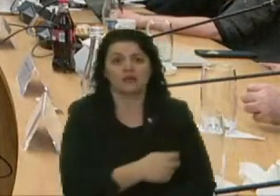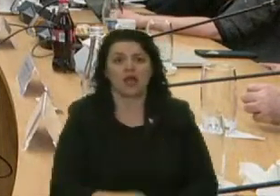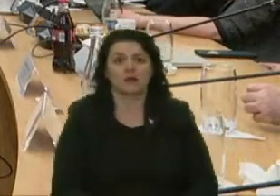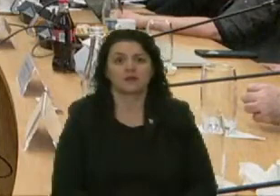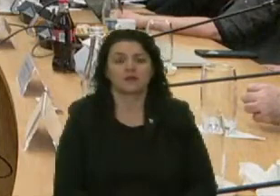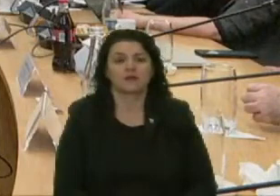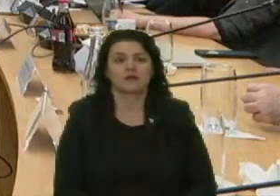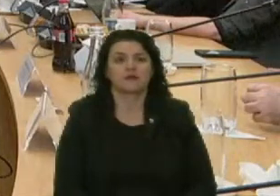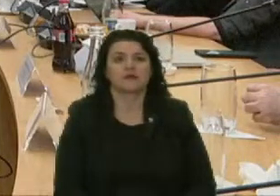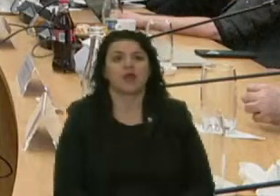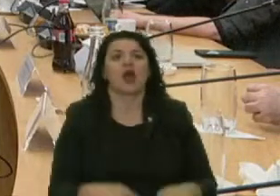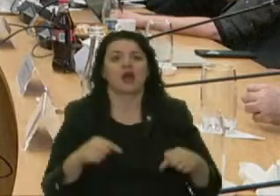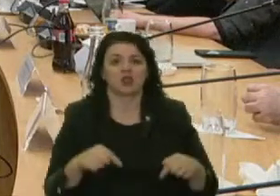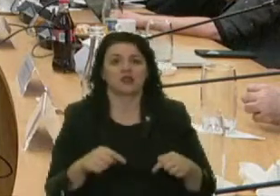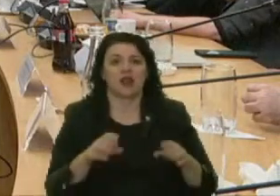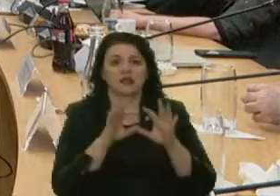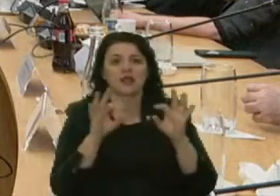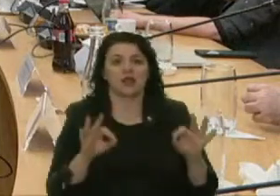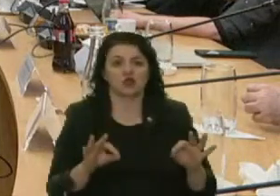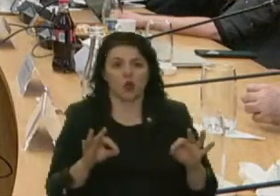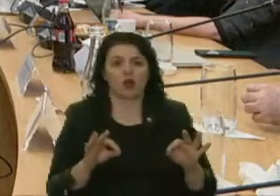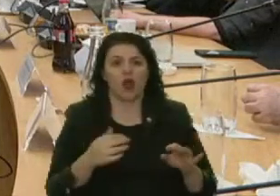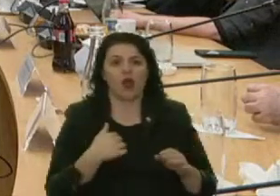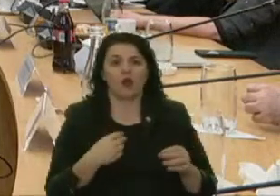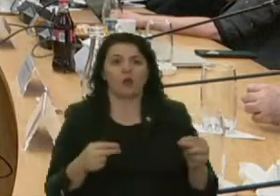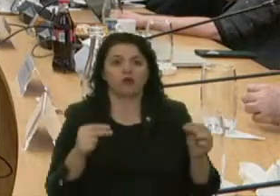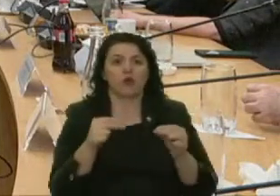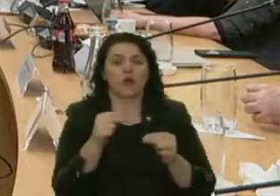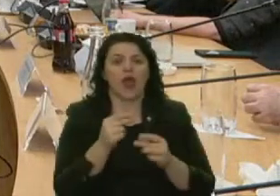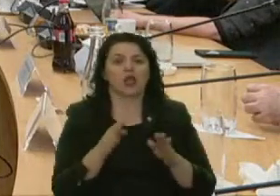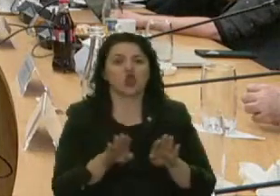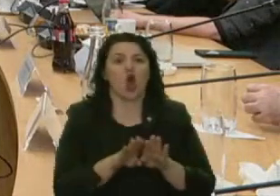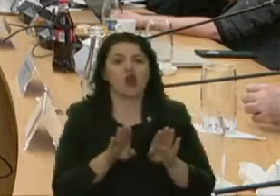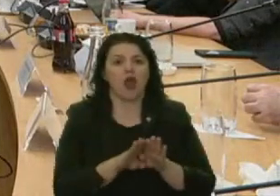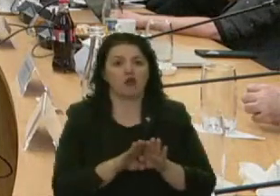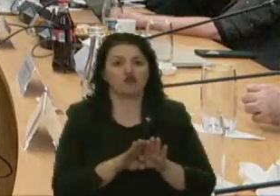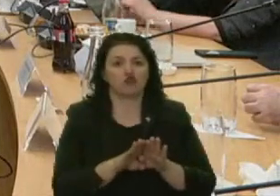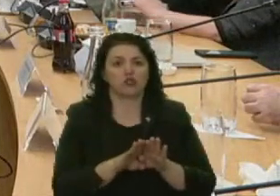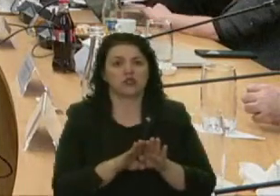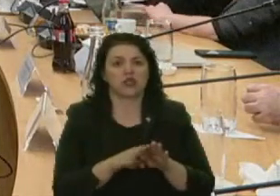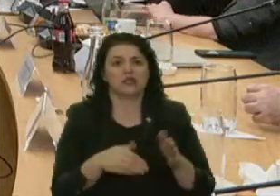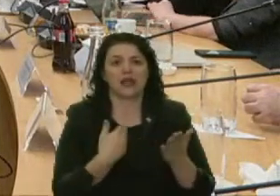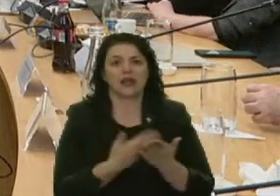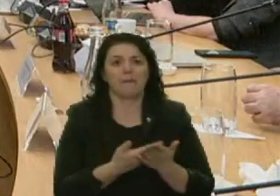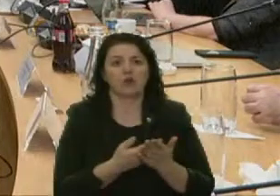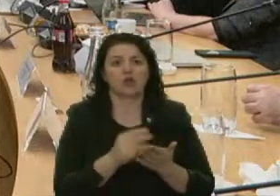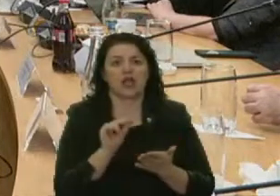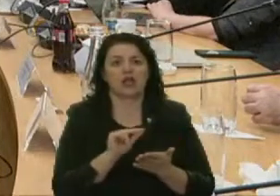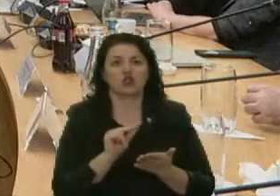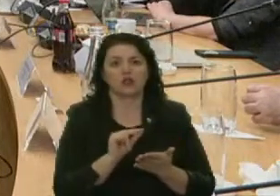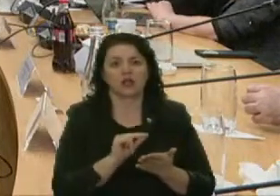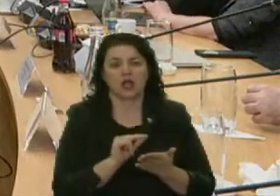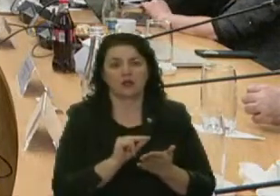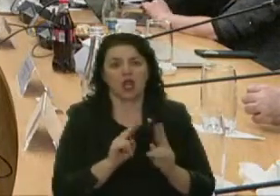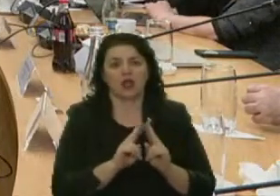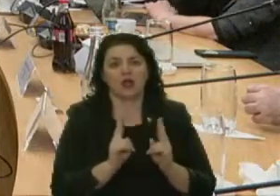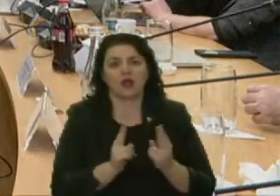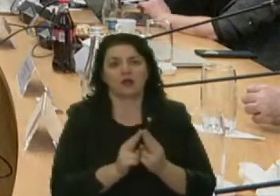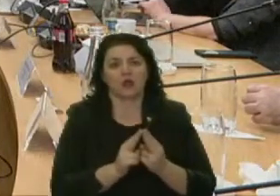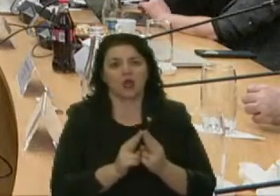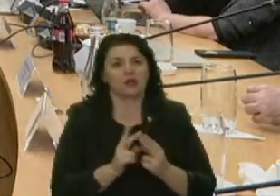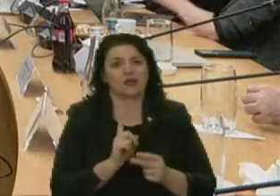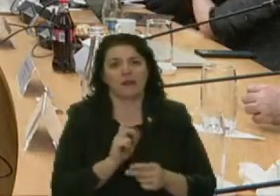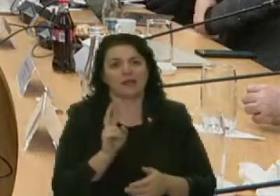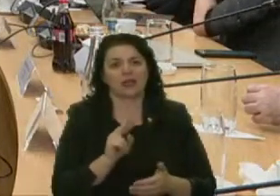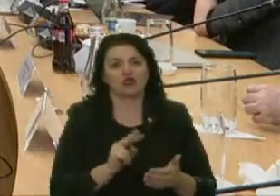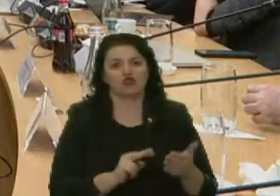aceste Asta este o scrisoare La care la care am contribuit alături de alți colegi este depusă și la registratură în întregimea ei n am să i